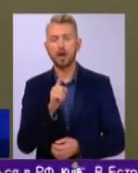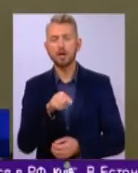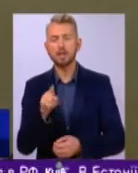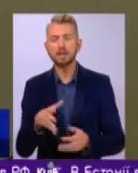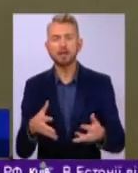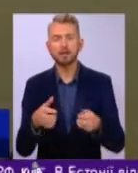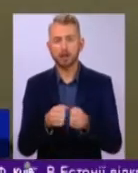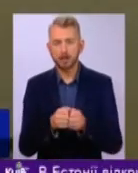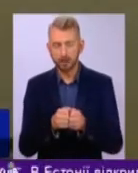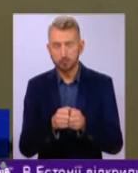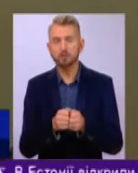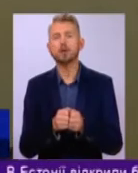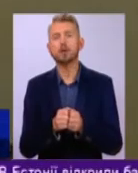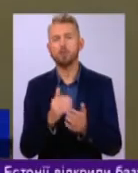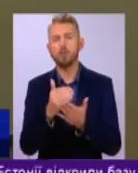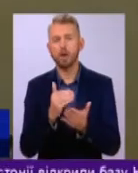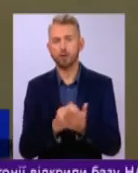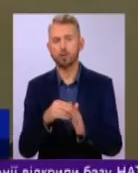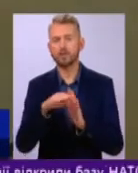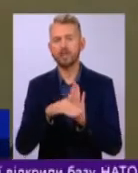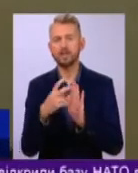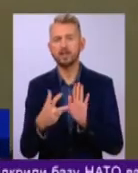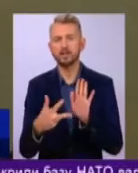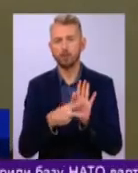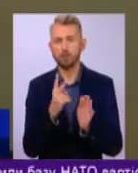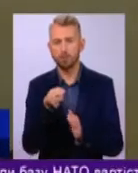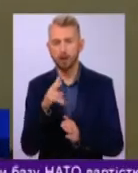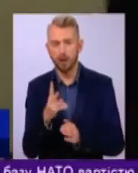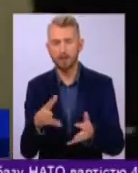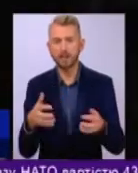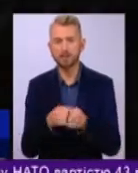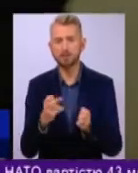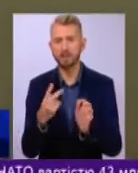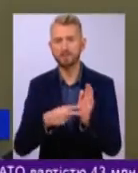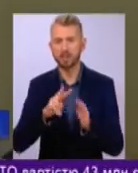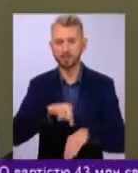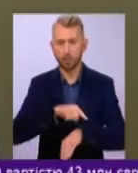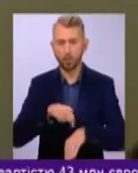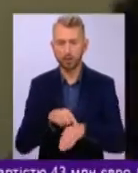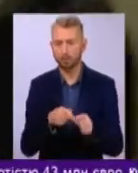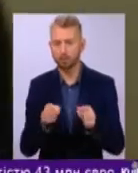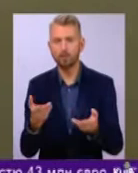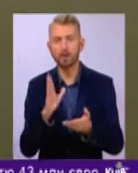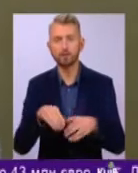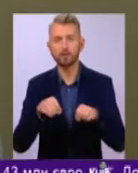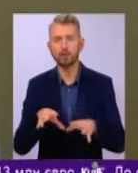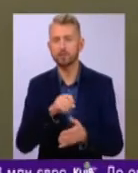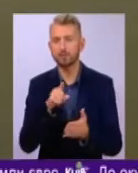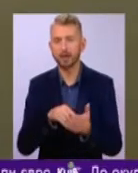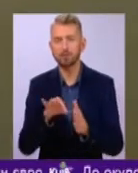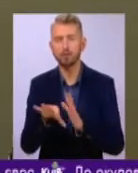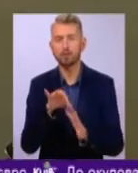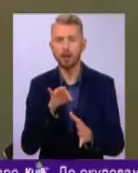порядку 208 статті КПК. Затриманими на 72 години, впродовж яких вирішуватиметься питання про